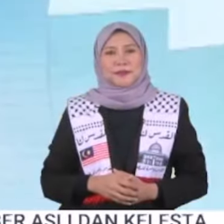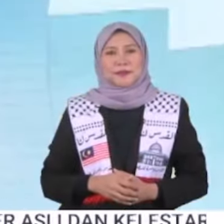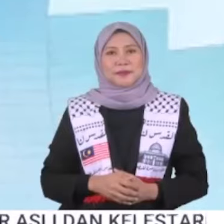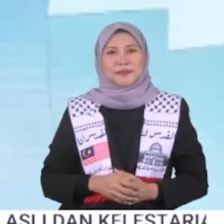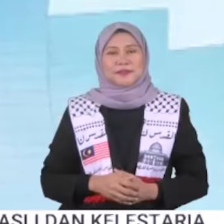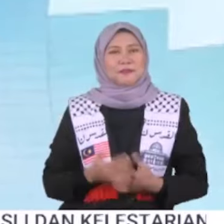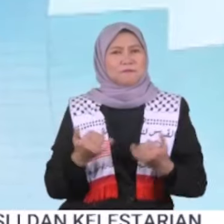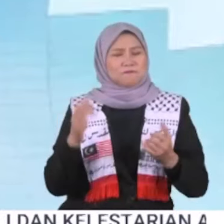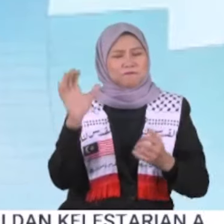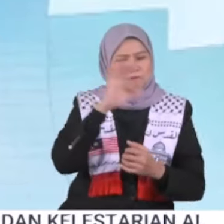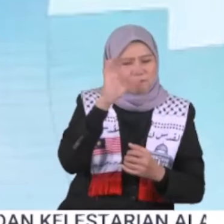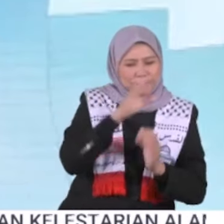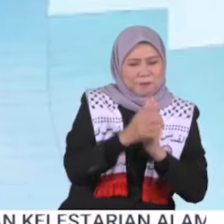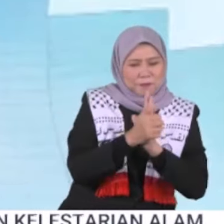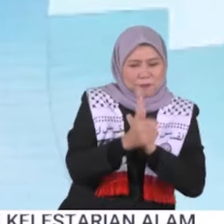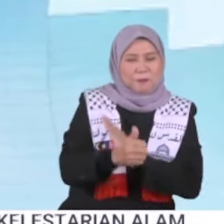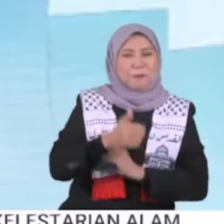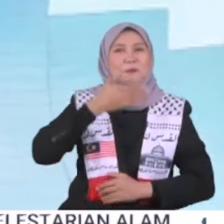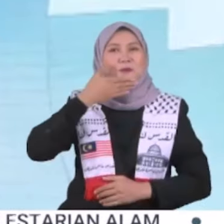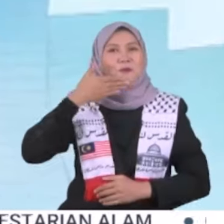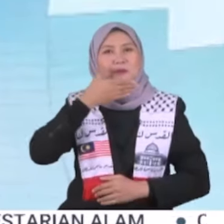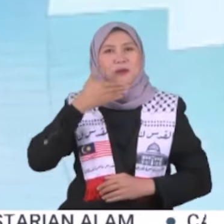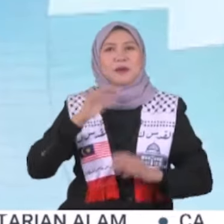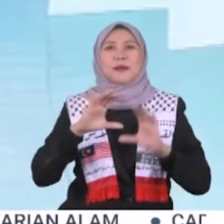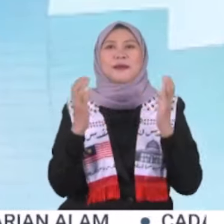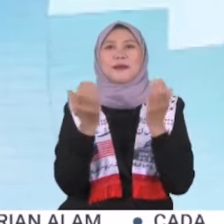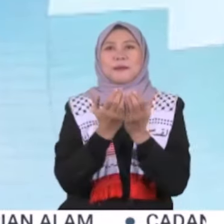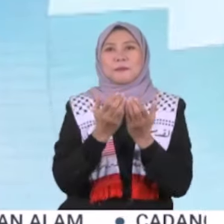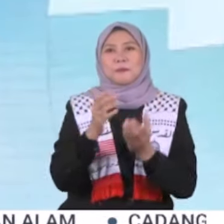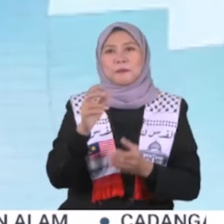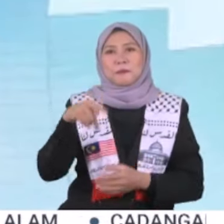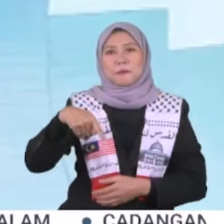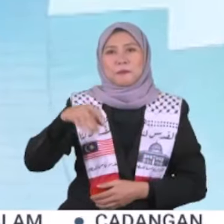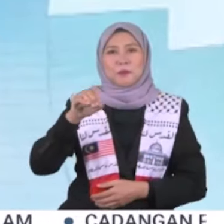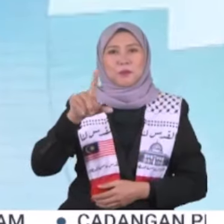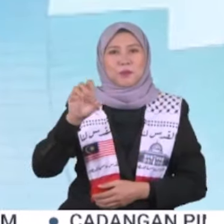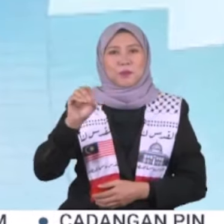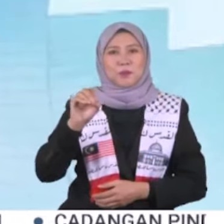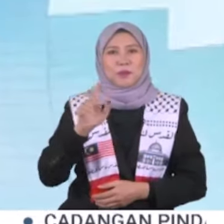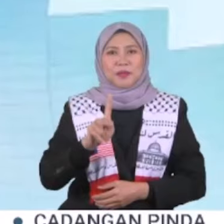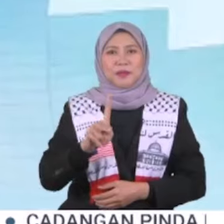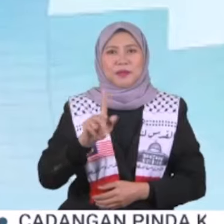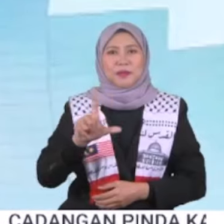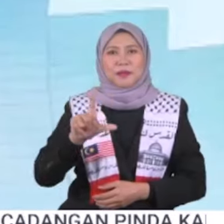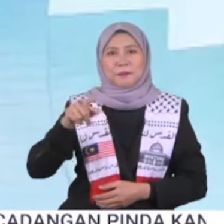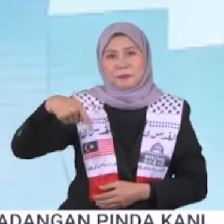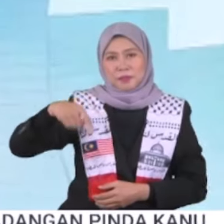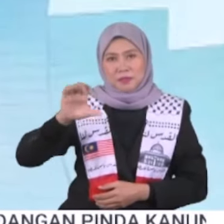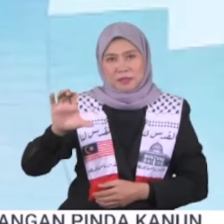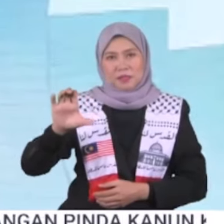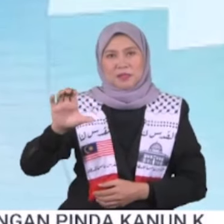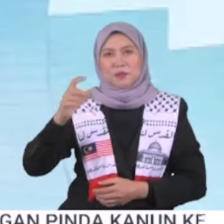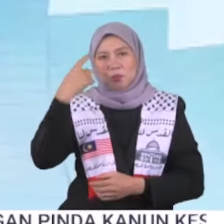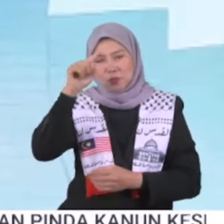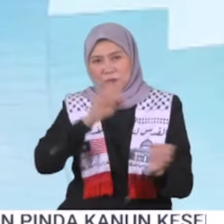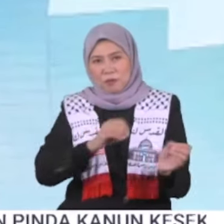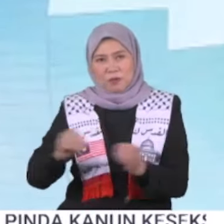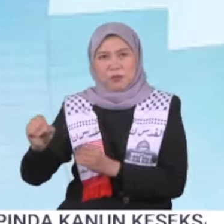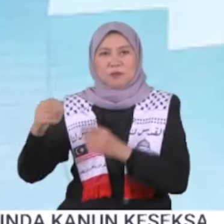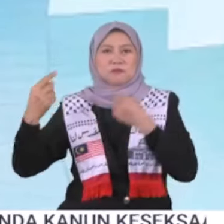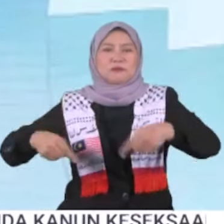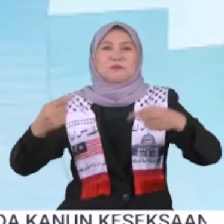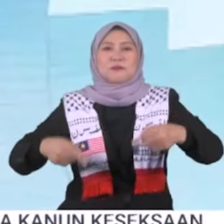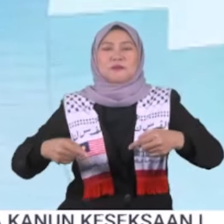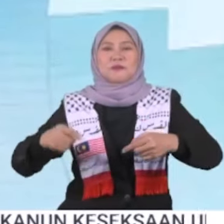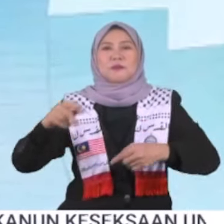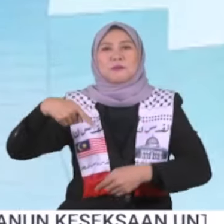Misi Cungkil Bakat Muda jadi agenda utama Kelab Polo Kuala Lumpur KLPC menerusi penganjuran Kejohanan Polo Kebangsaan